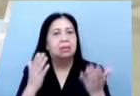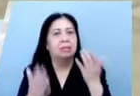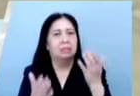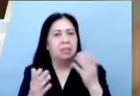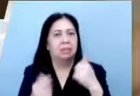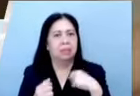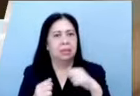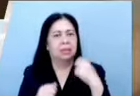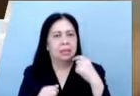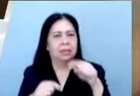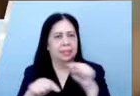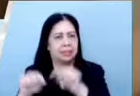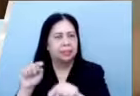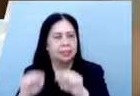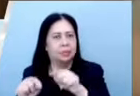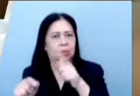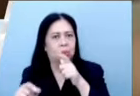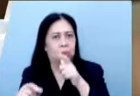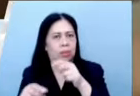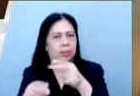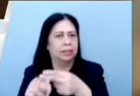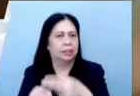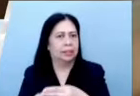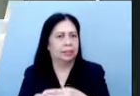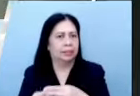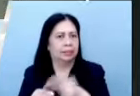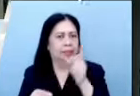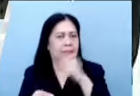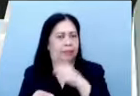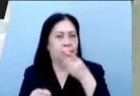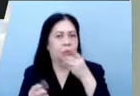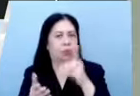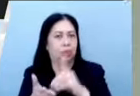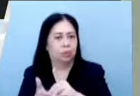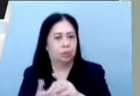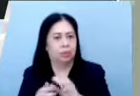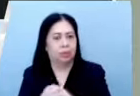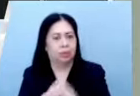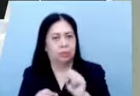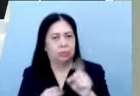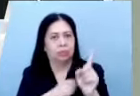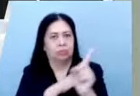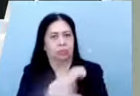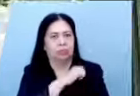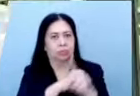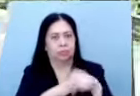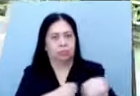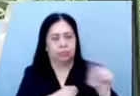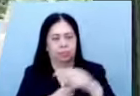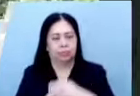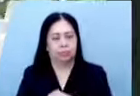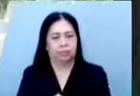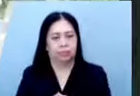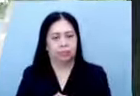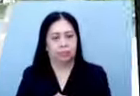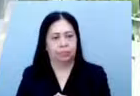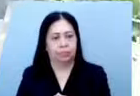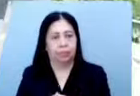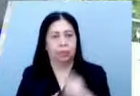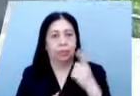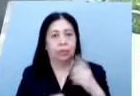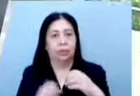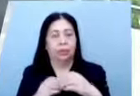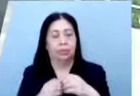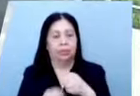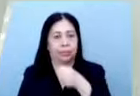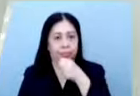din ng pulisya ang mga pangalang nasa mga peking dokumento para panagutin din sila sa batas. Para sa GMA